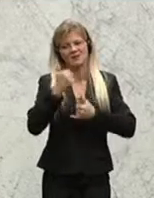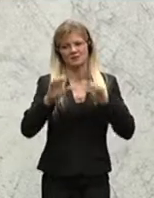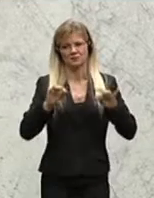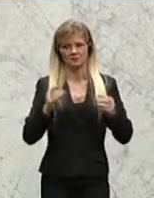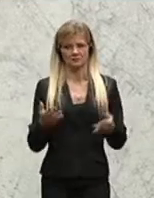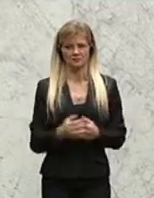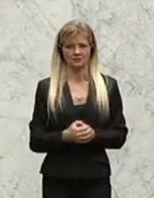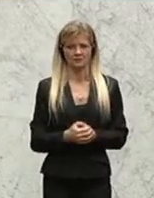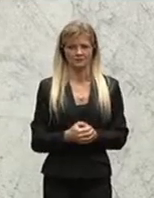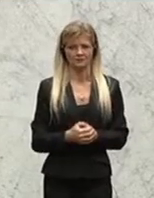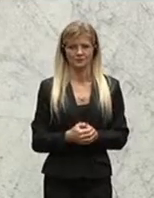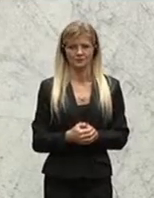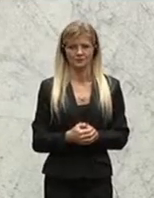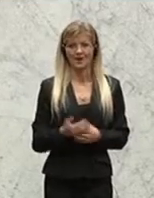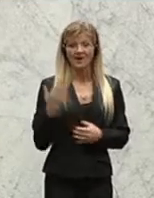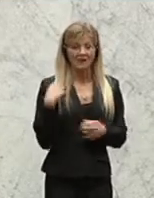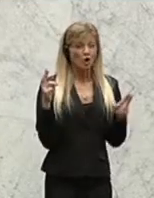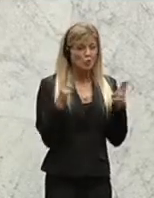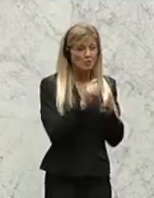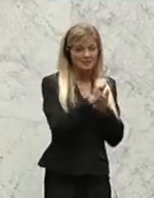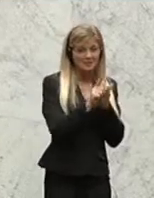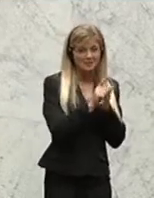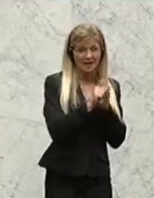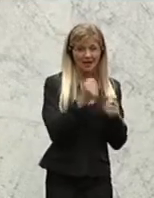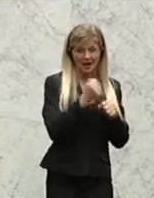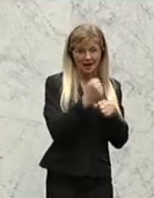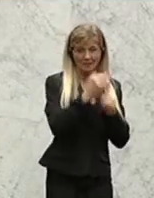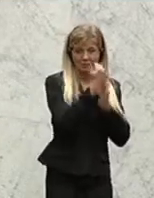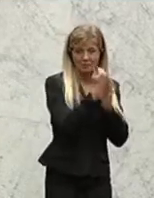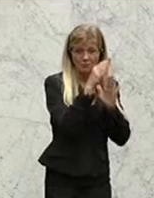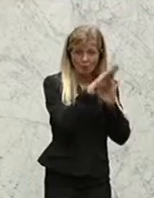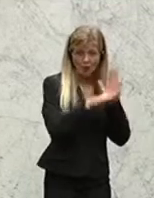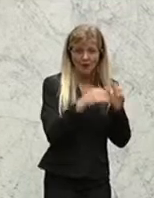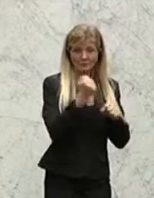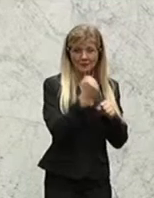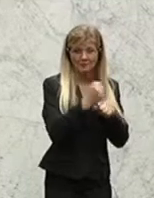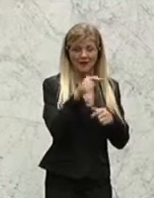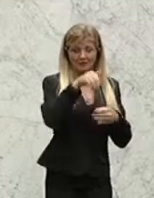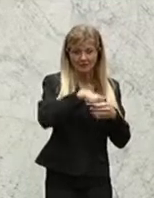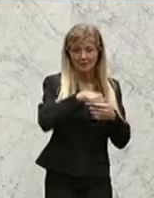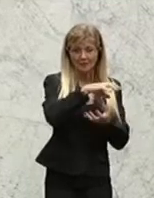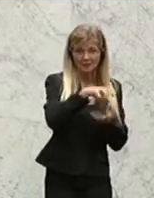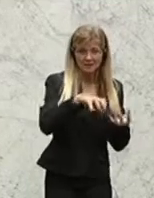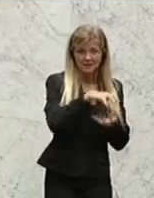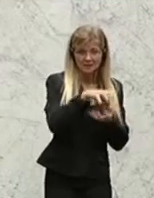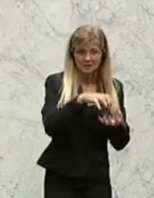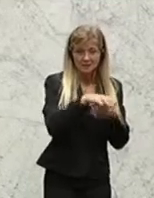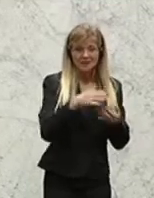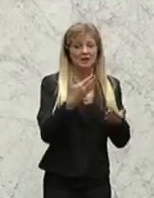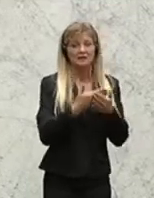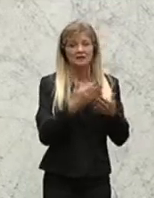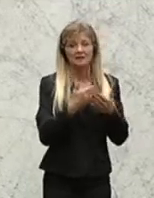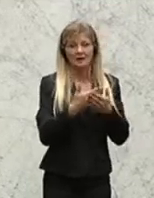Krise Massenarbeitslosigkeit und auch die Zahl der Mitarbeiterinnen und Mitarbeiter, die Ausdünnung der Anzahl